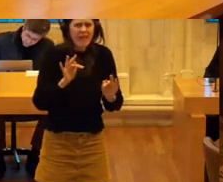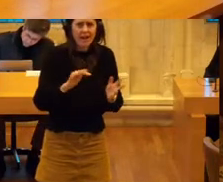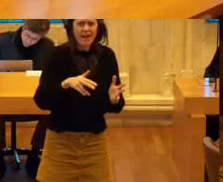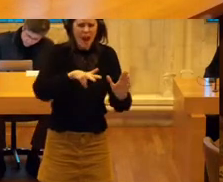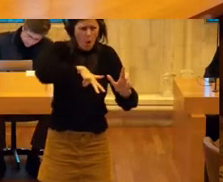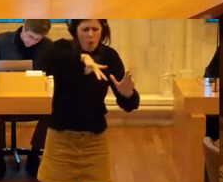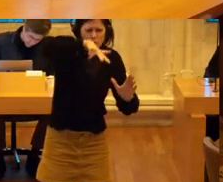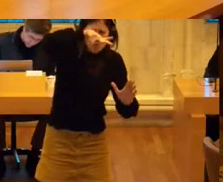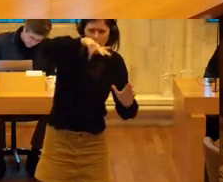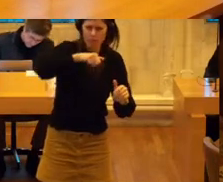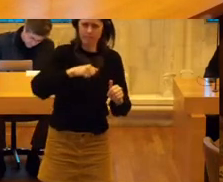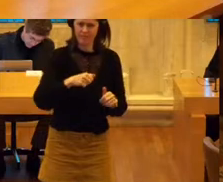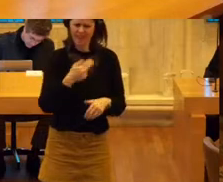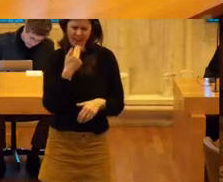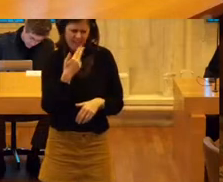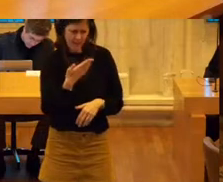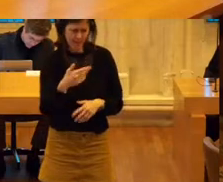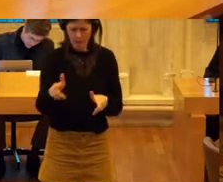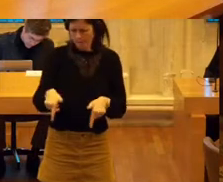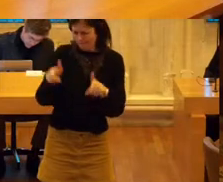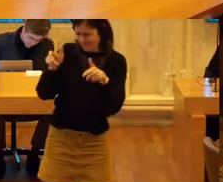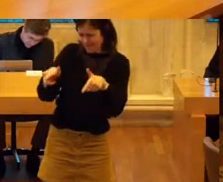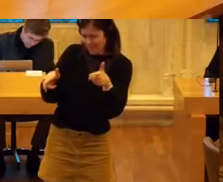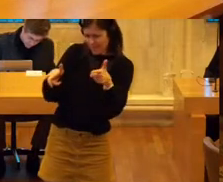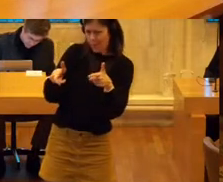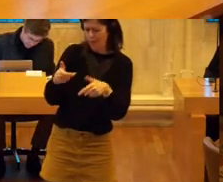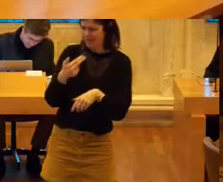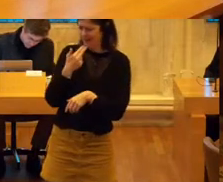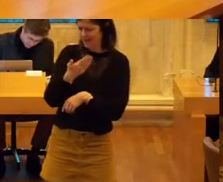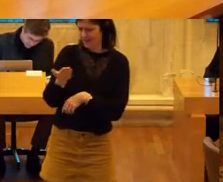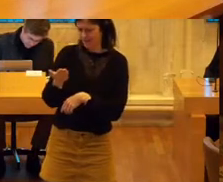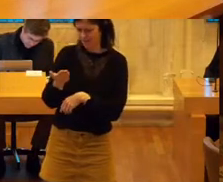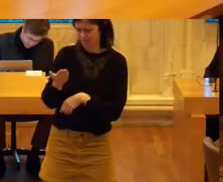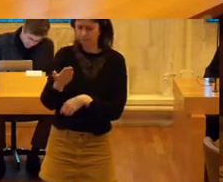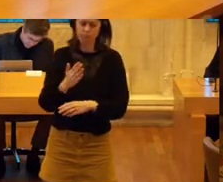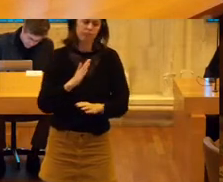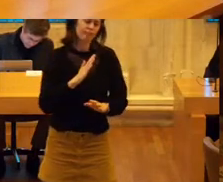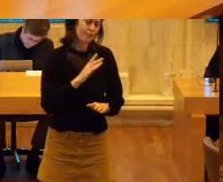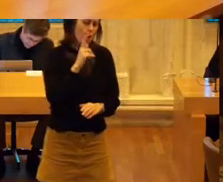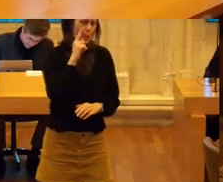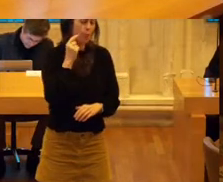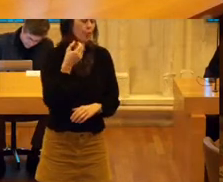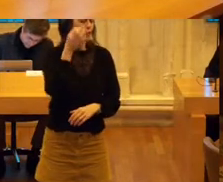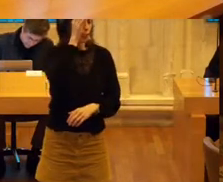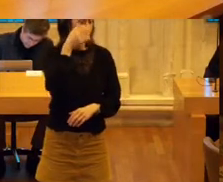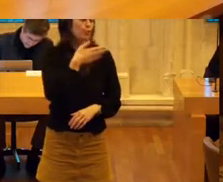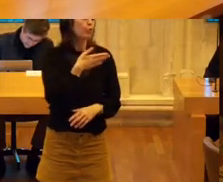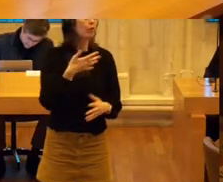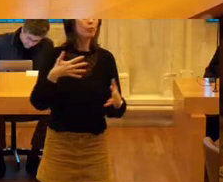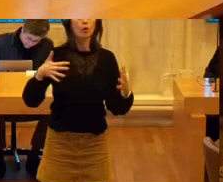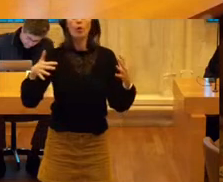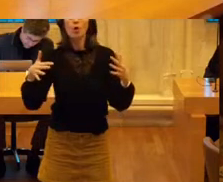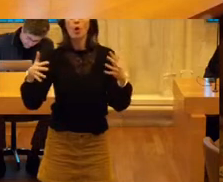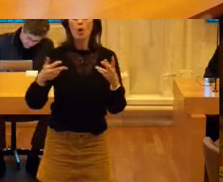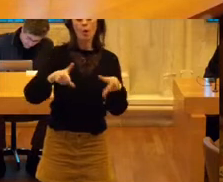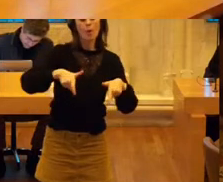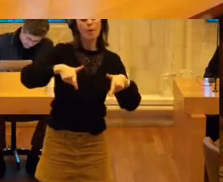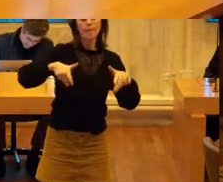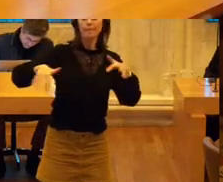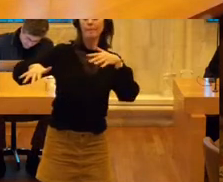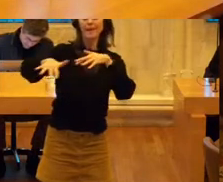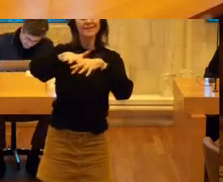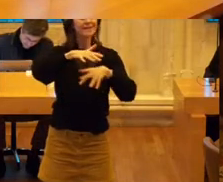qualité des bâtiments et, M. Le Couture, le paysage urbain, c'était quand même le